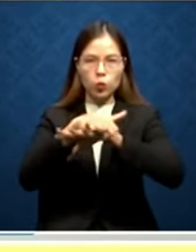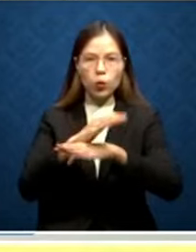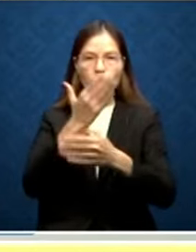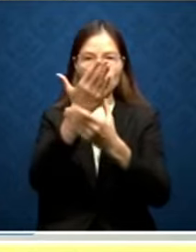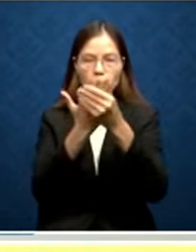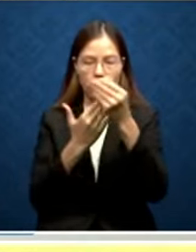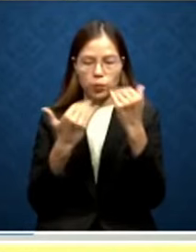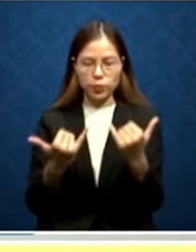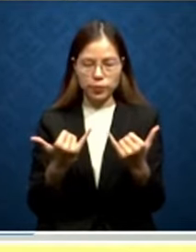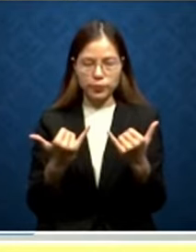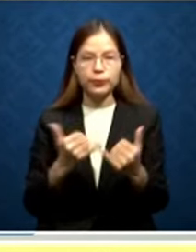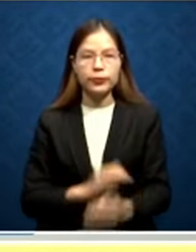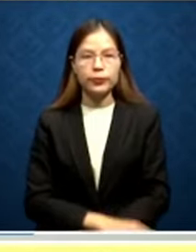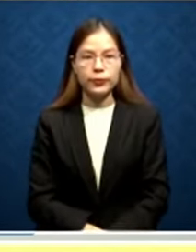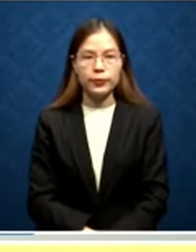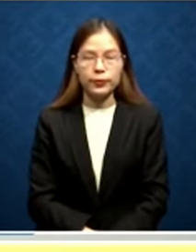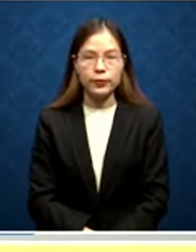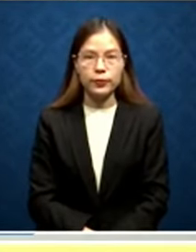เรา